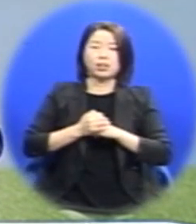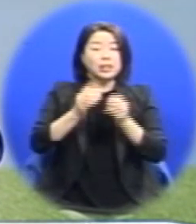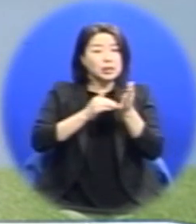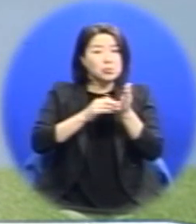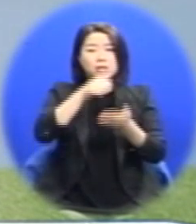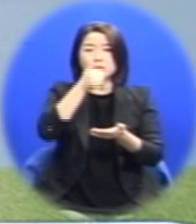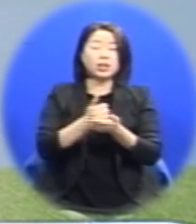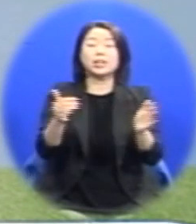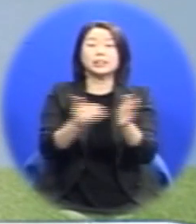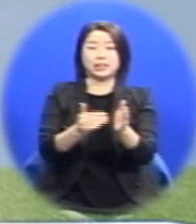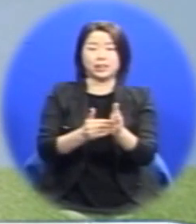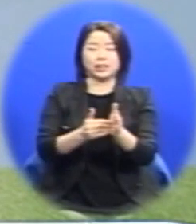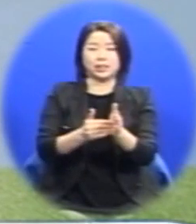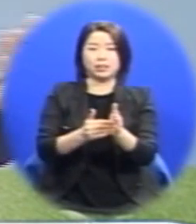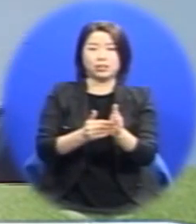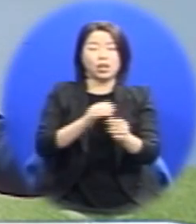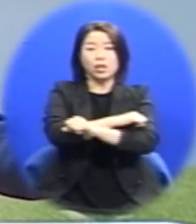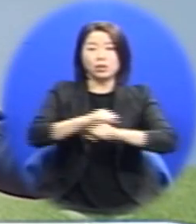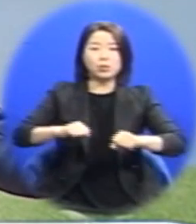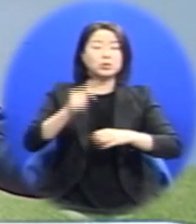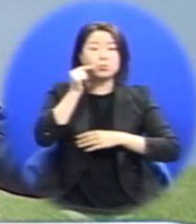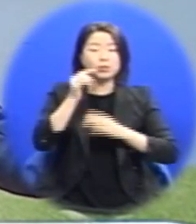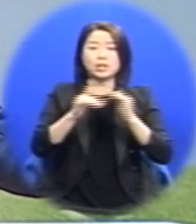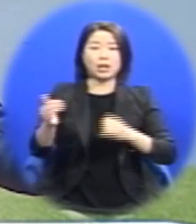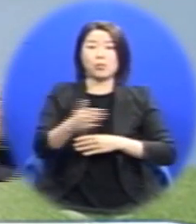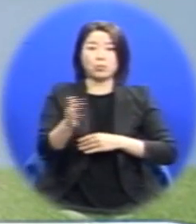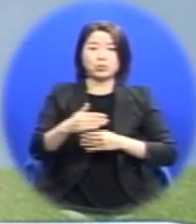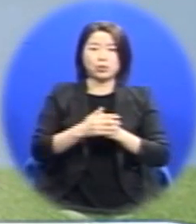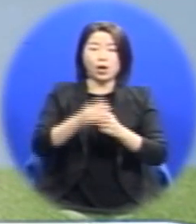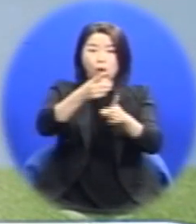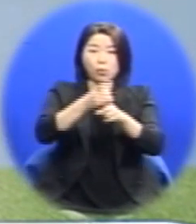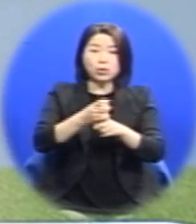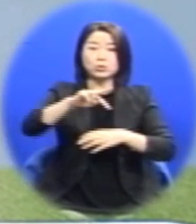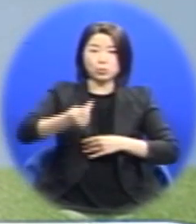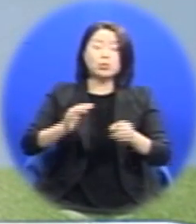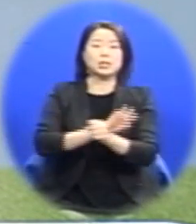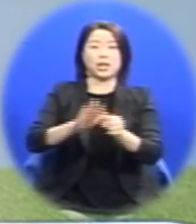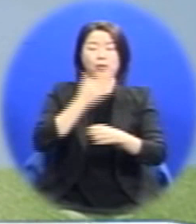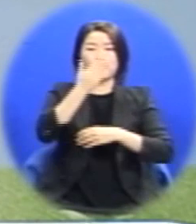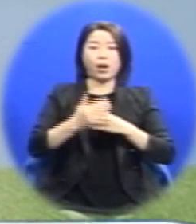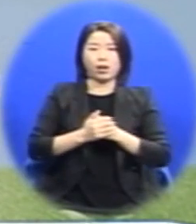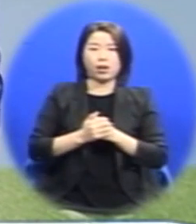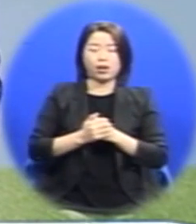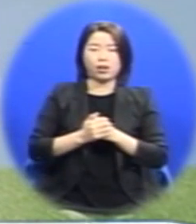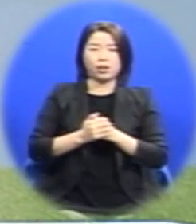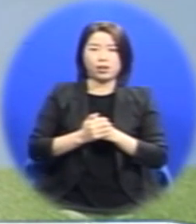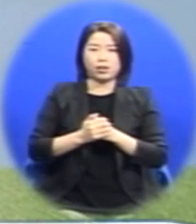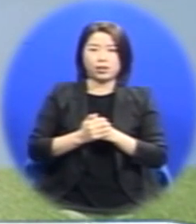은밀한 죄가 끝났어요. 용서 못할 사람이 없어요. 원수도 사랑해요.